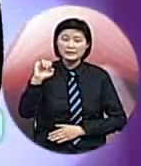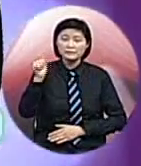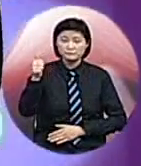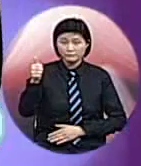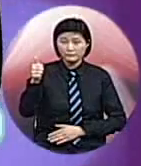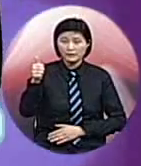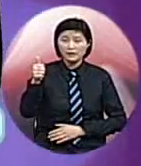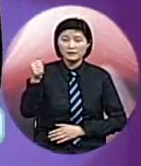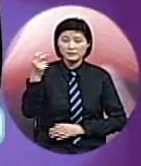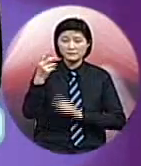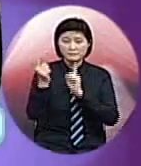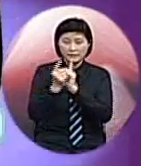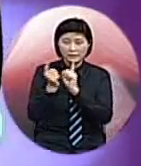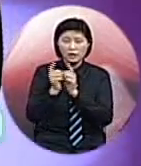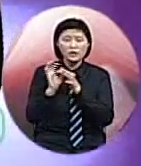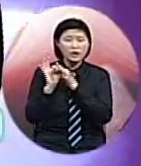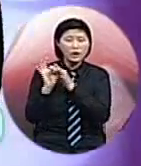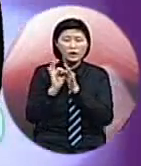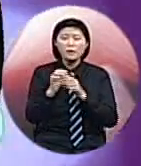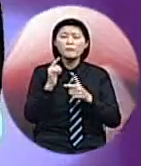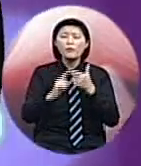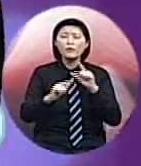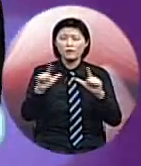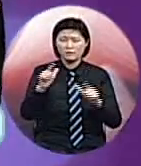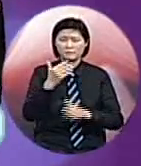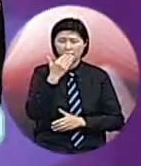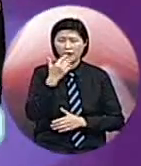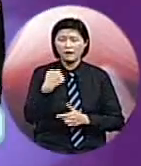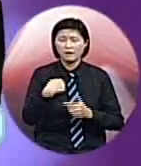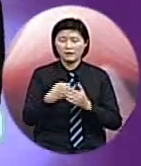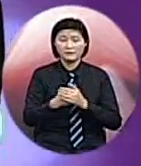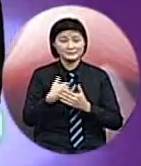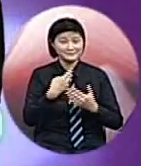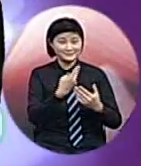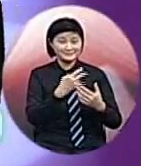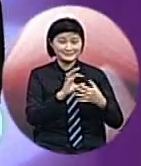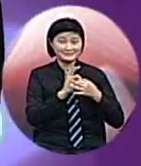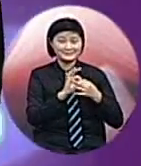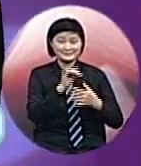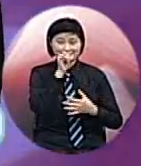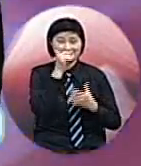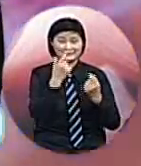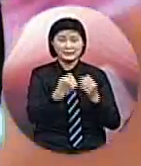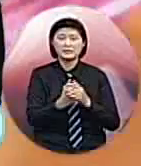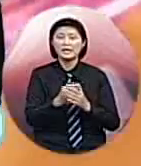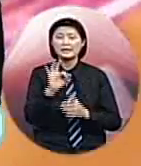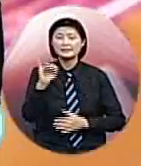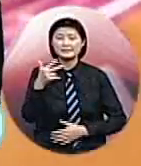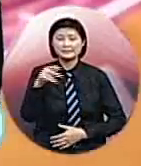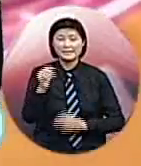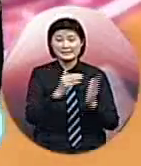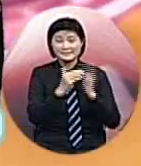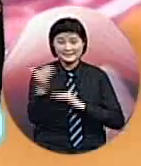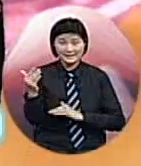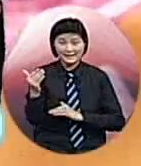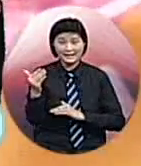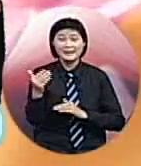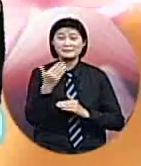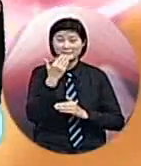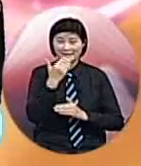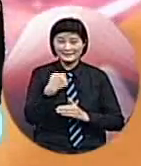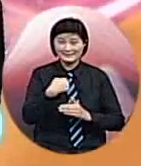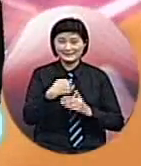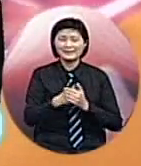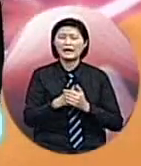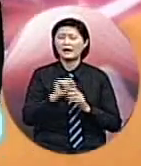그 어떻게 꼭 이렇게 연결이 되더라고요. 그거. 저하고 어머니하고 저 인연이 있네. 예. 나 인제로 이사 가야 되겠네. 어머니 집 옆으로. 아예